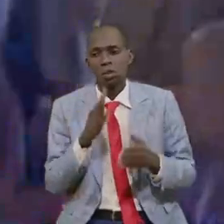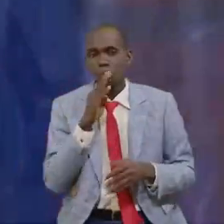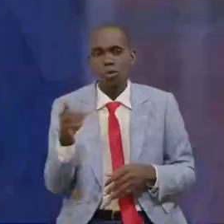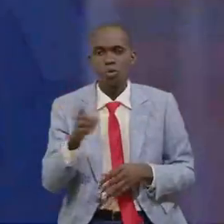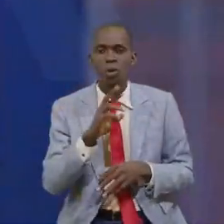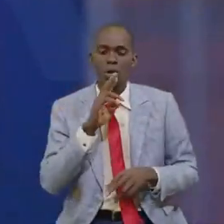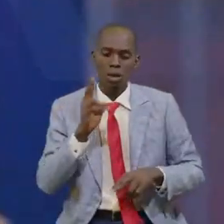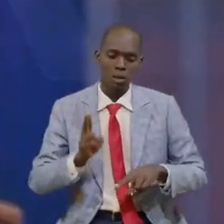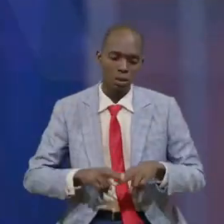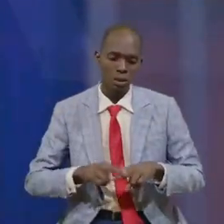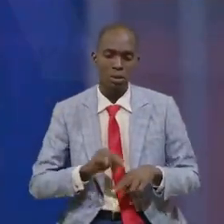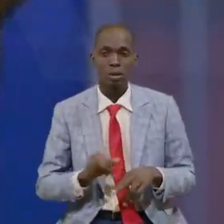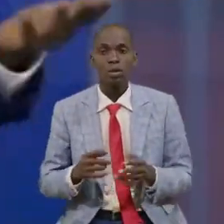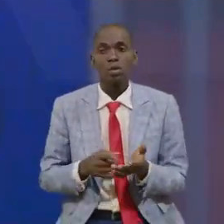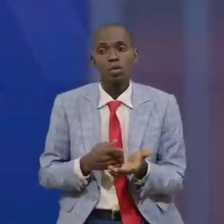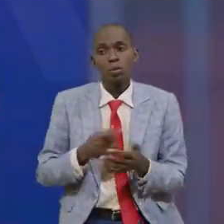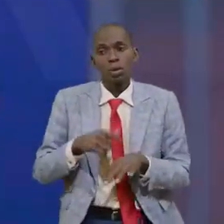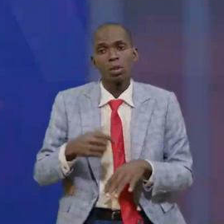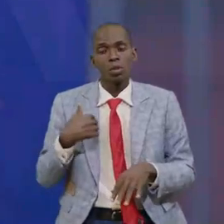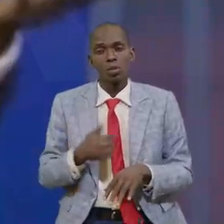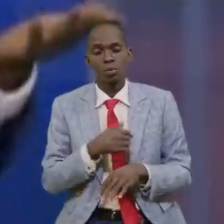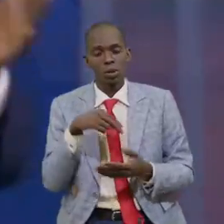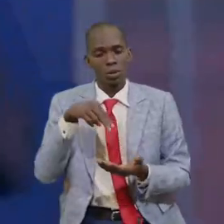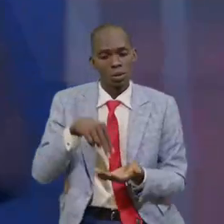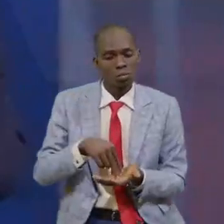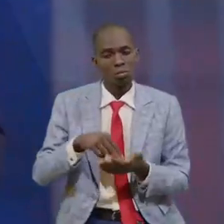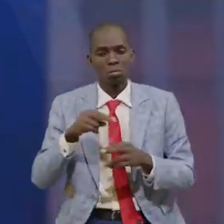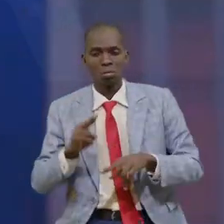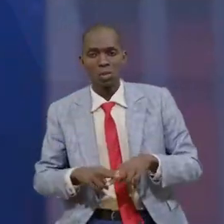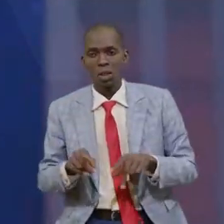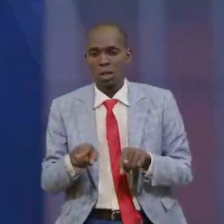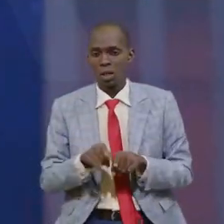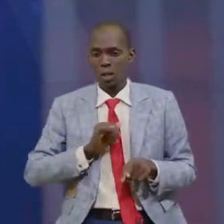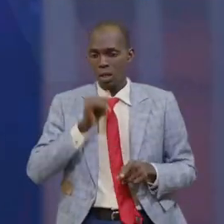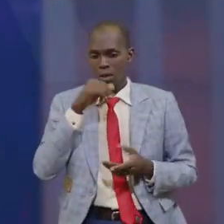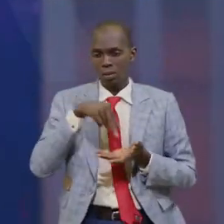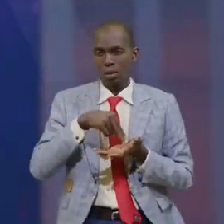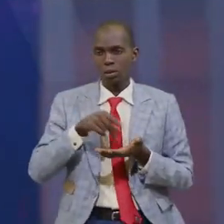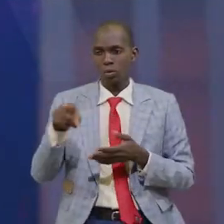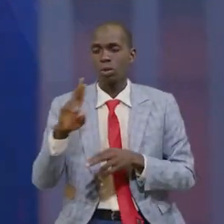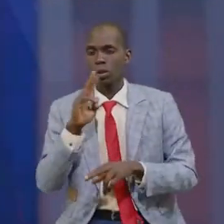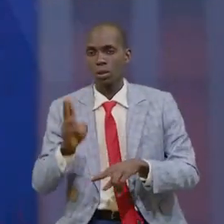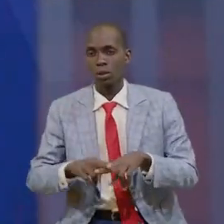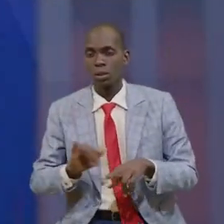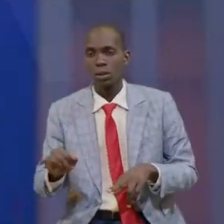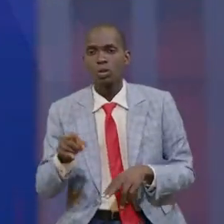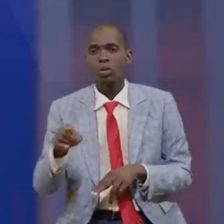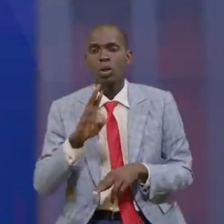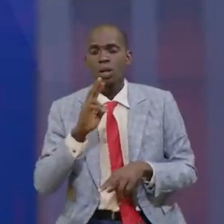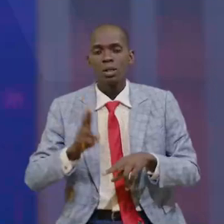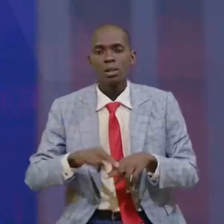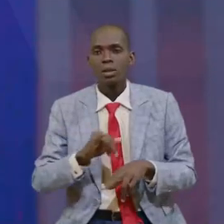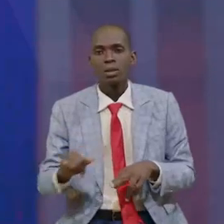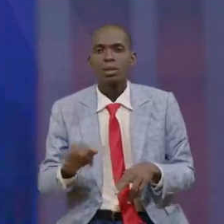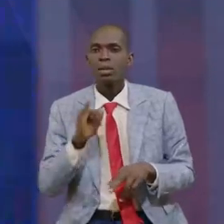maintenant. Parfois se lève, parfois s'assoit. Comme je suis debout maintenant et que toi tu es assis. Mais le fait que tu sois assis, c'est